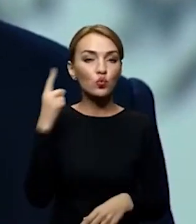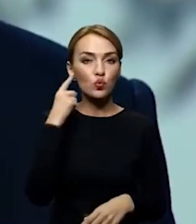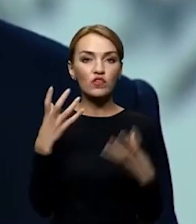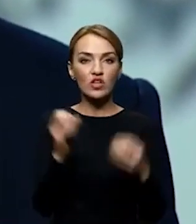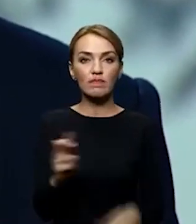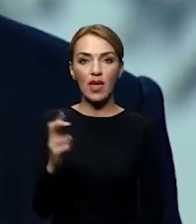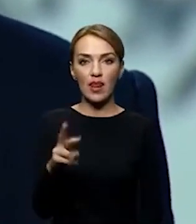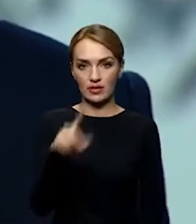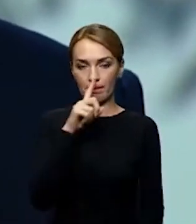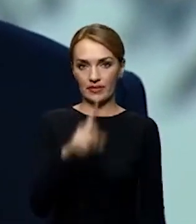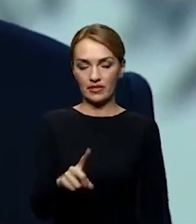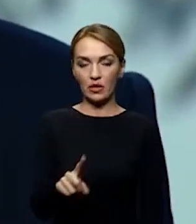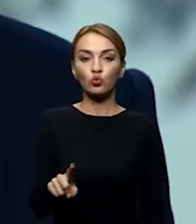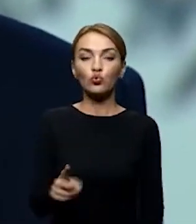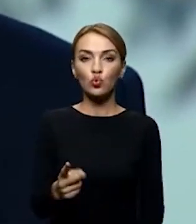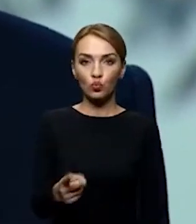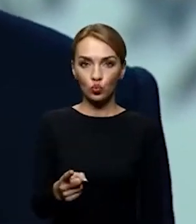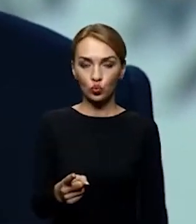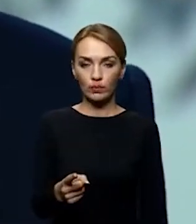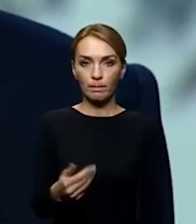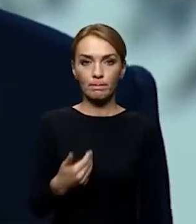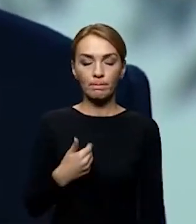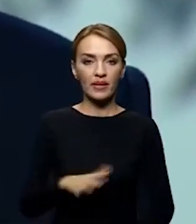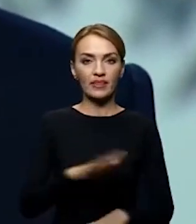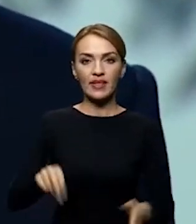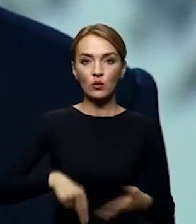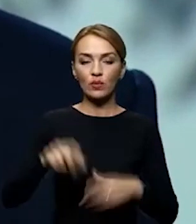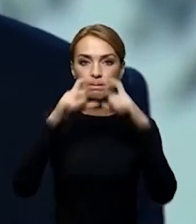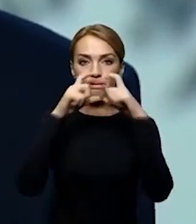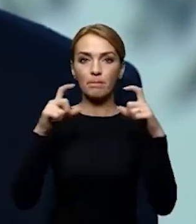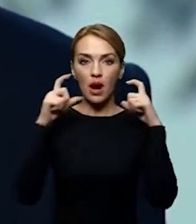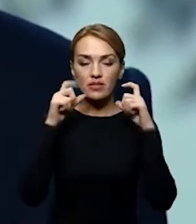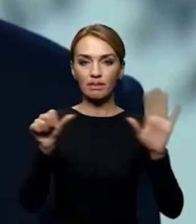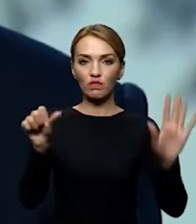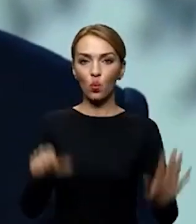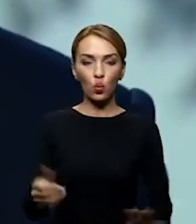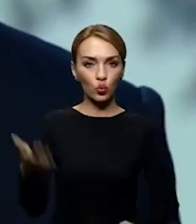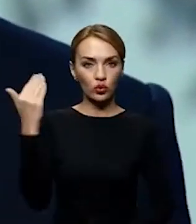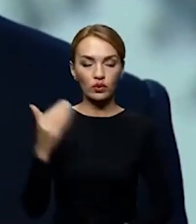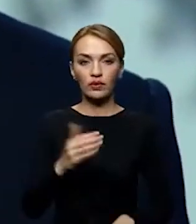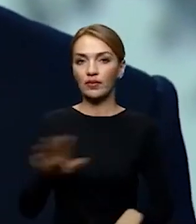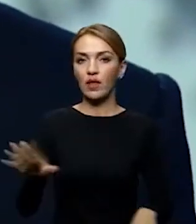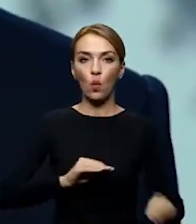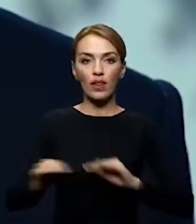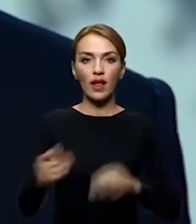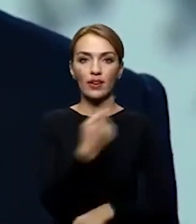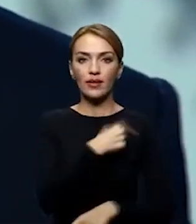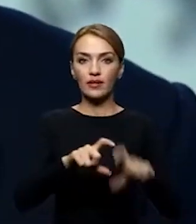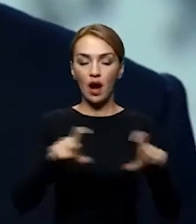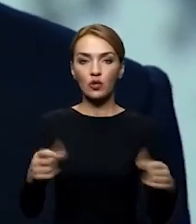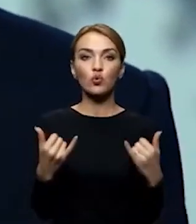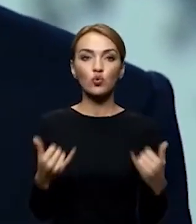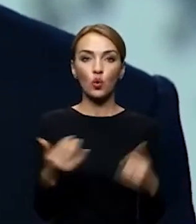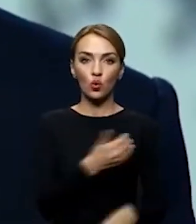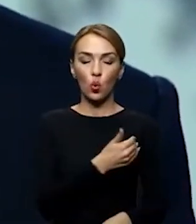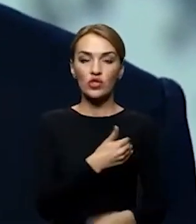місяця. Чому ми не закупили маски півроку? Чому ми не закупили, не обладнали лікарні? Ви сьогодні